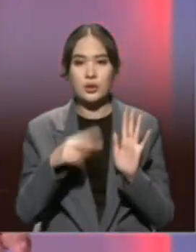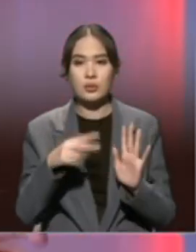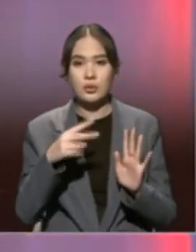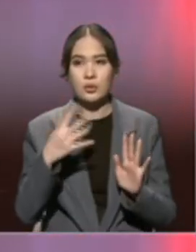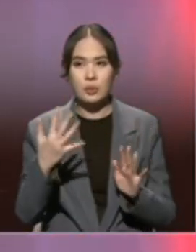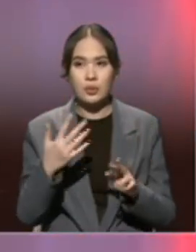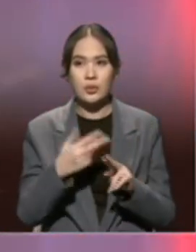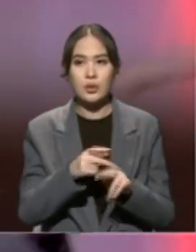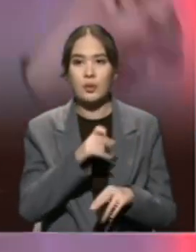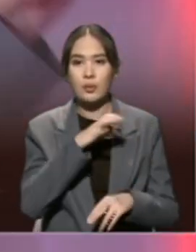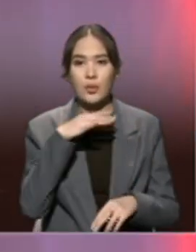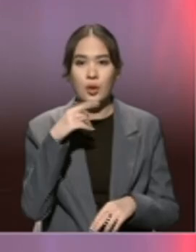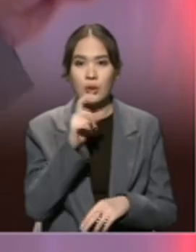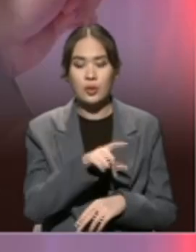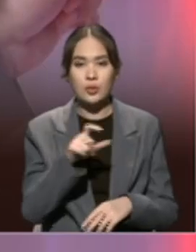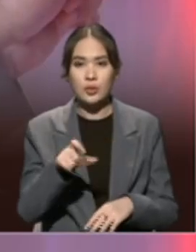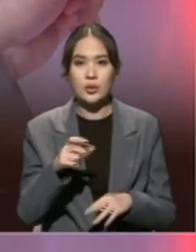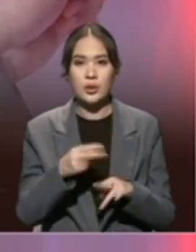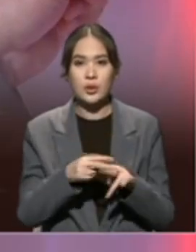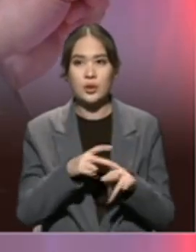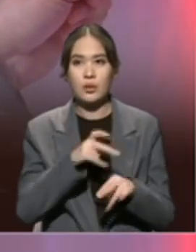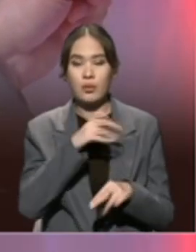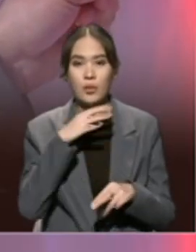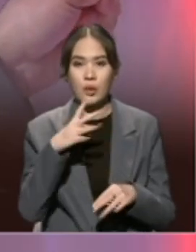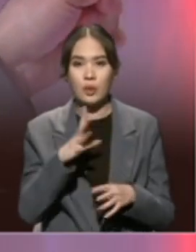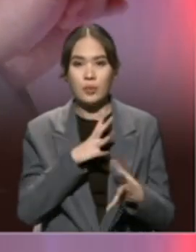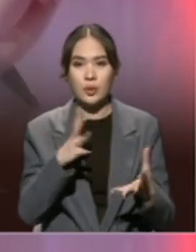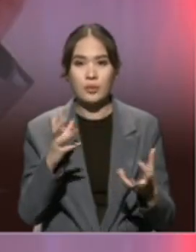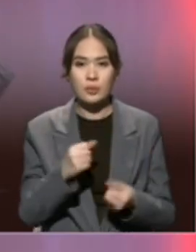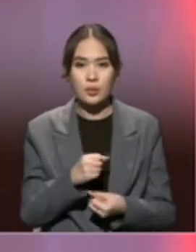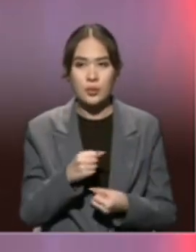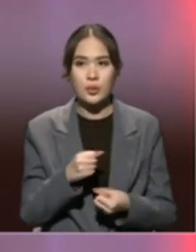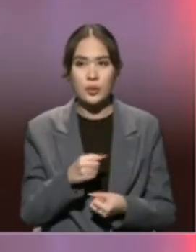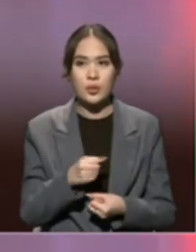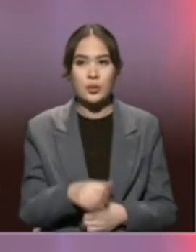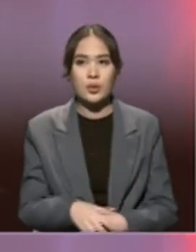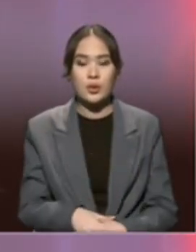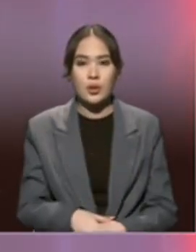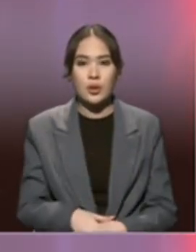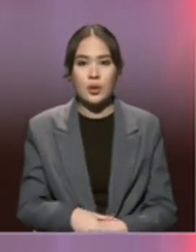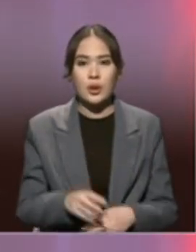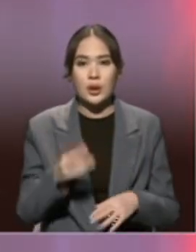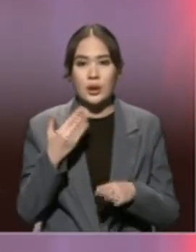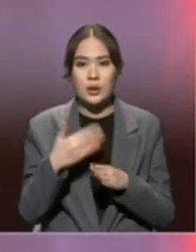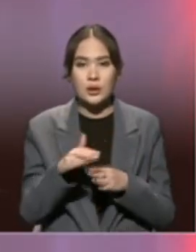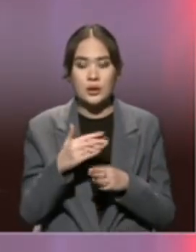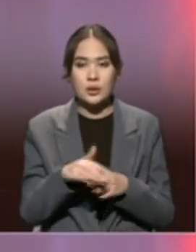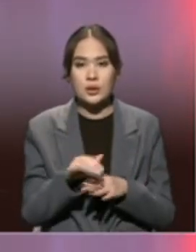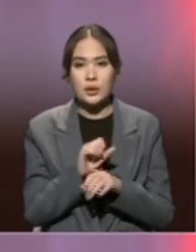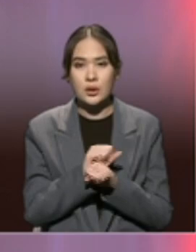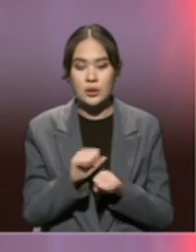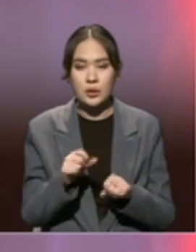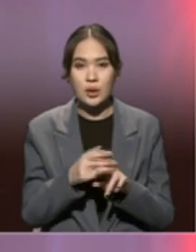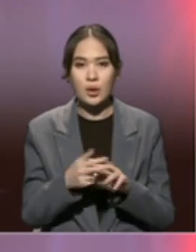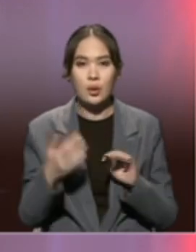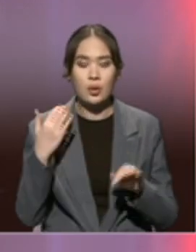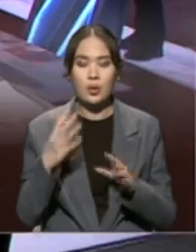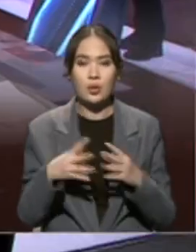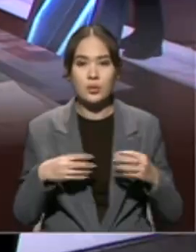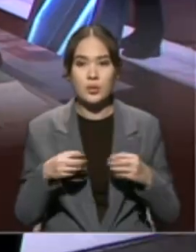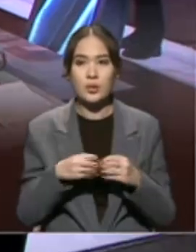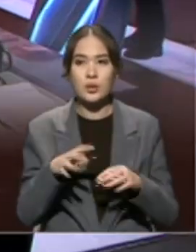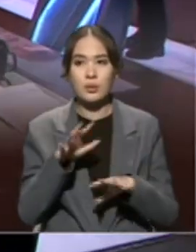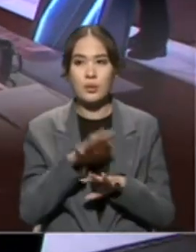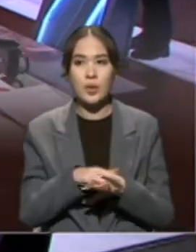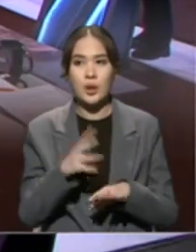алғандар аз болған жоқ. Әйелі күйеуі болсын 5 жыл болмау керек. Басында кредиті Сосын бұл жерге де мен өткенде отбасы банктың